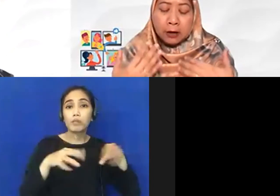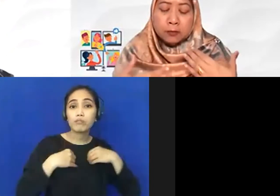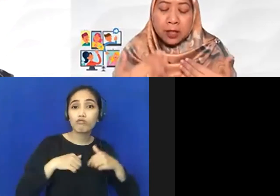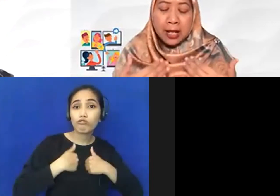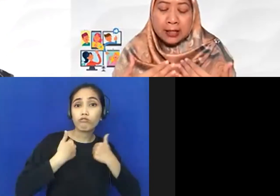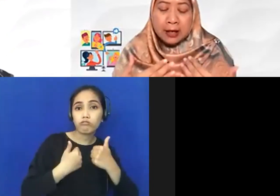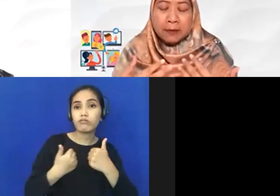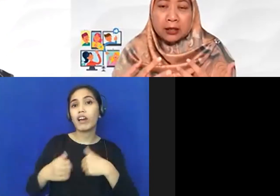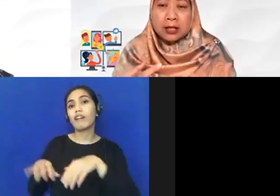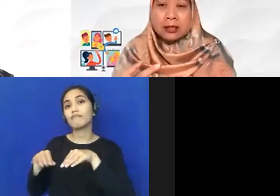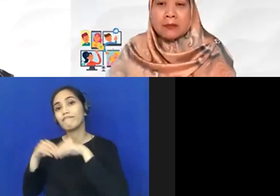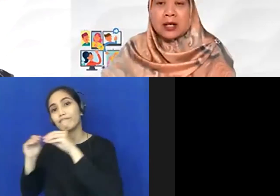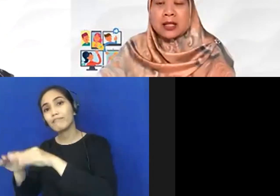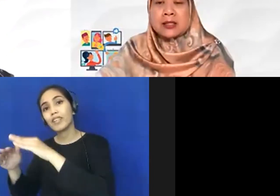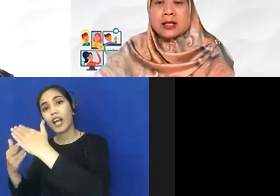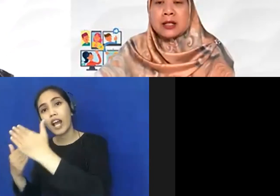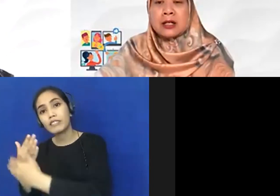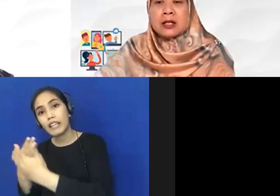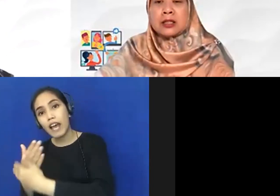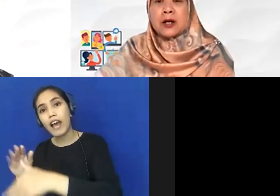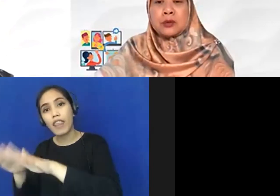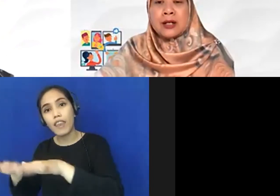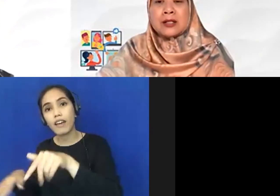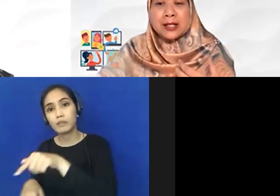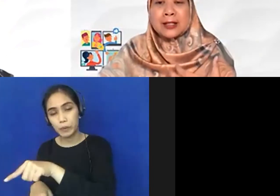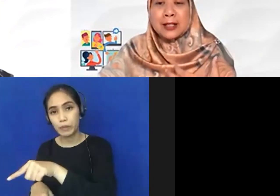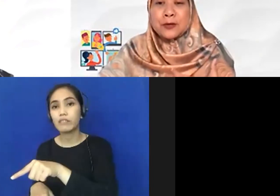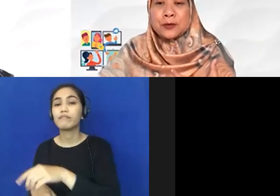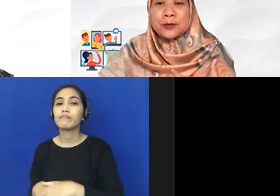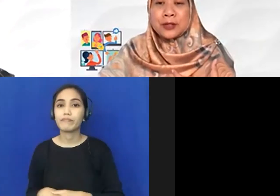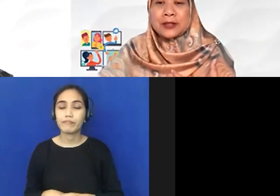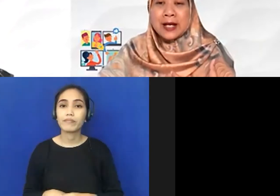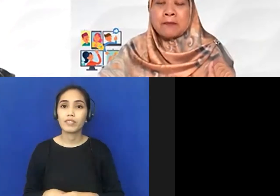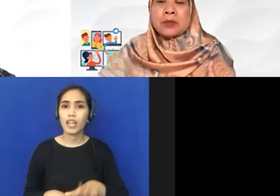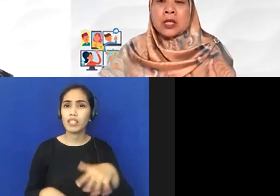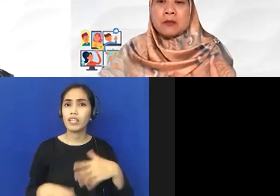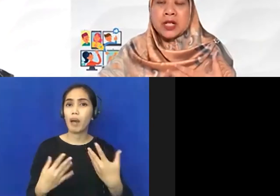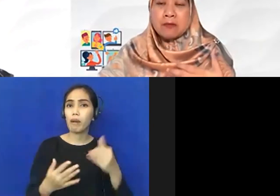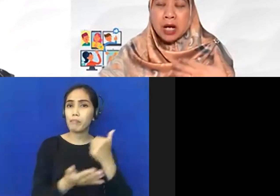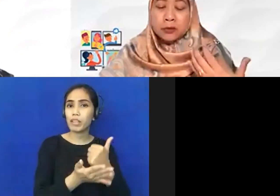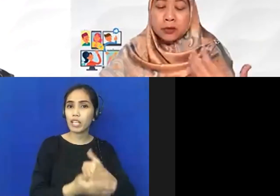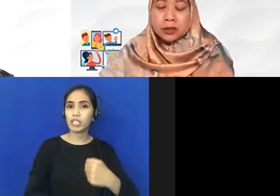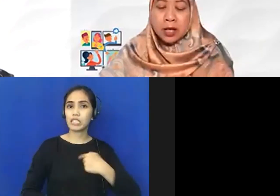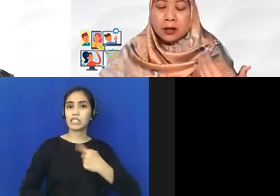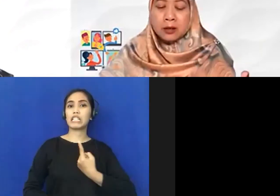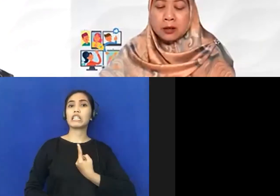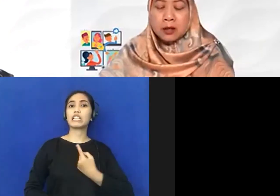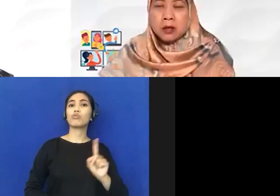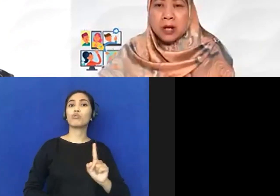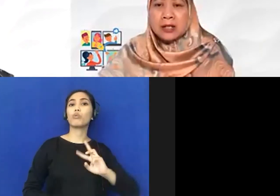jadi kita harus mengenali ya, dan kita mengatasi ketakutan dan stres kita dulu gitu ya. Kemudian baru